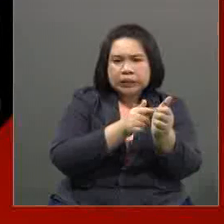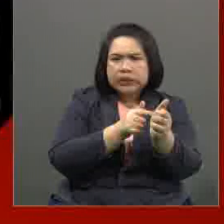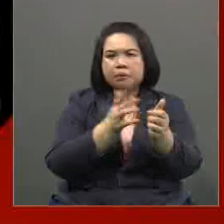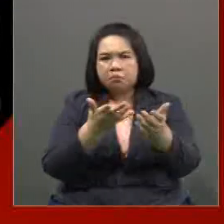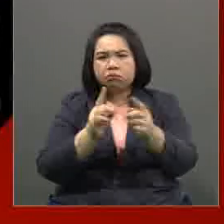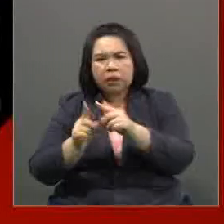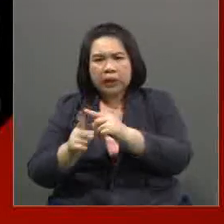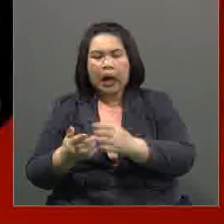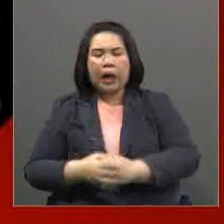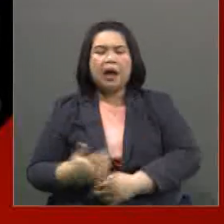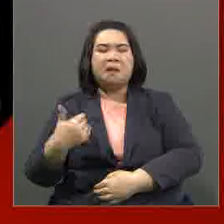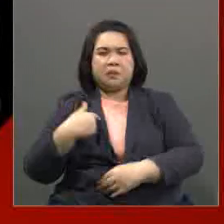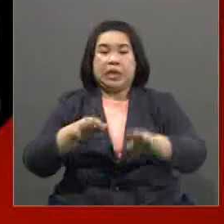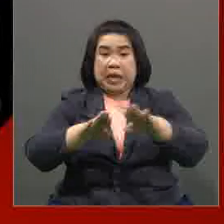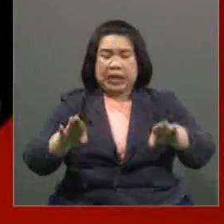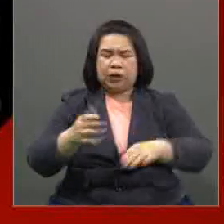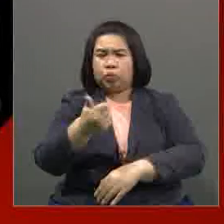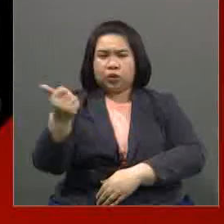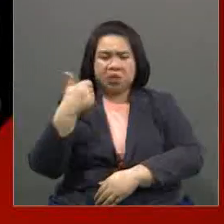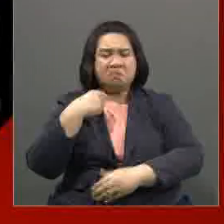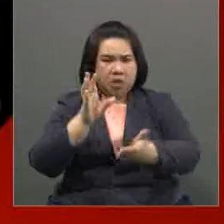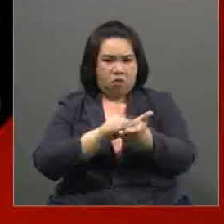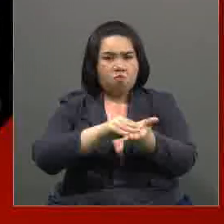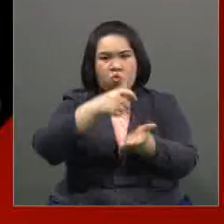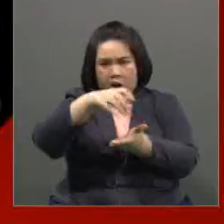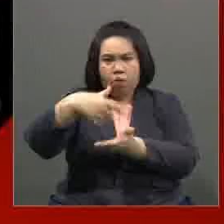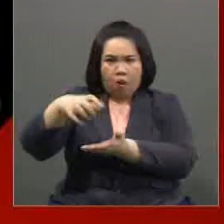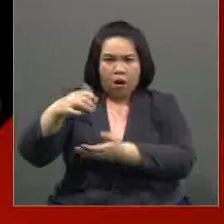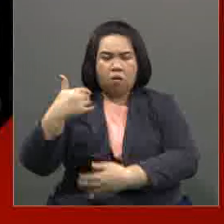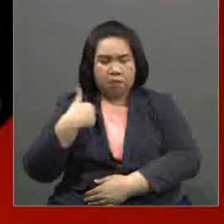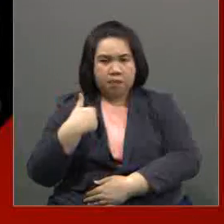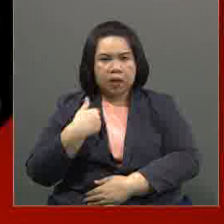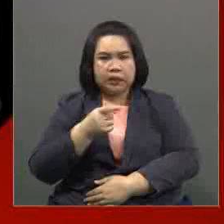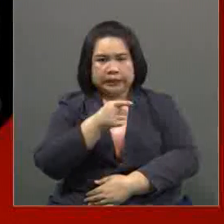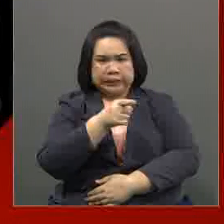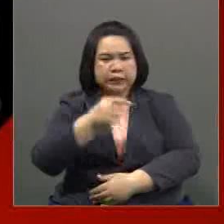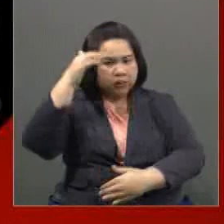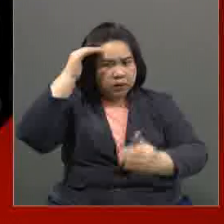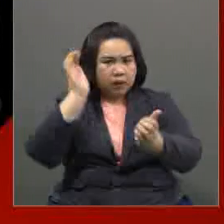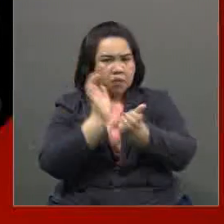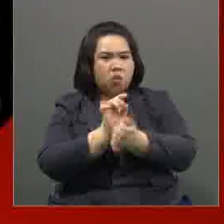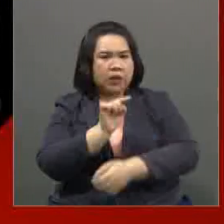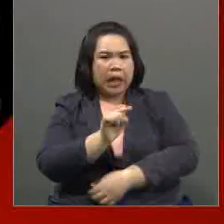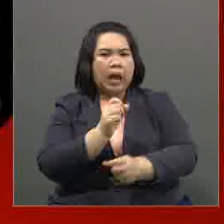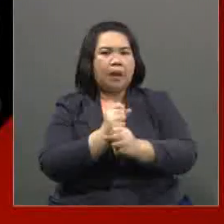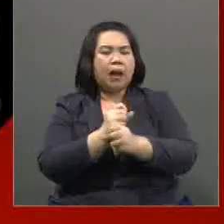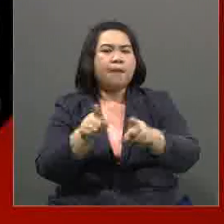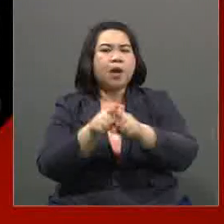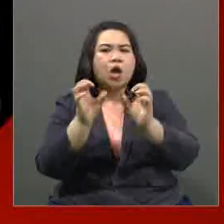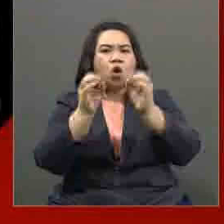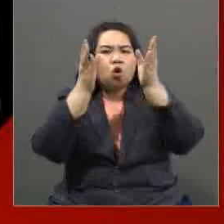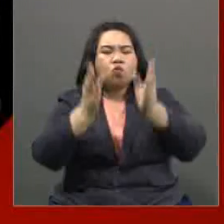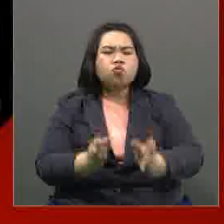ระบุว่ามีเด็กนักเรียนรายอื่นๆให้ข้อมูลกับทีมงานว่านายตำรวจรายนี้เนี่ยทำหน้าที่เป็นครูด